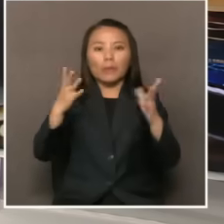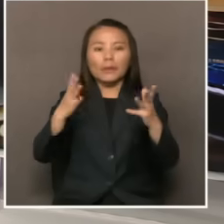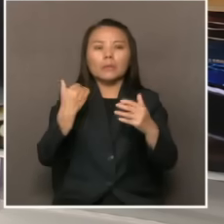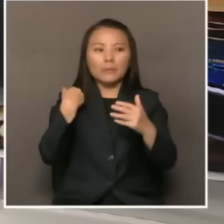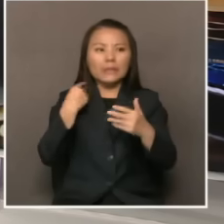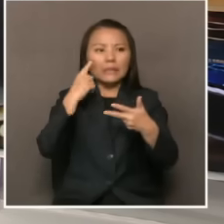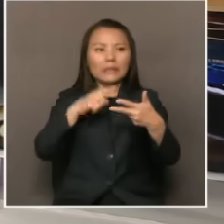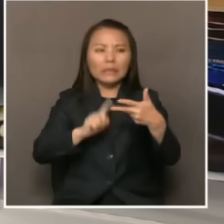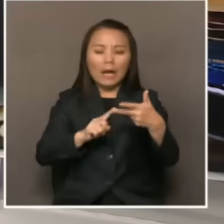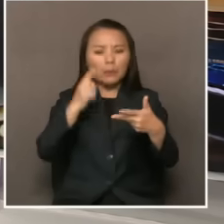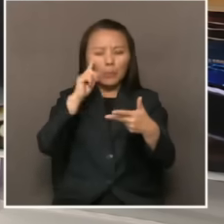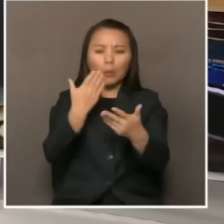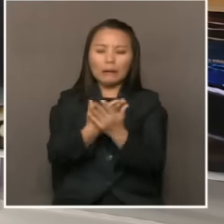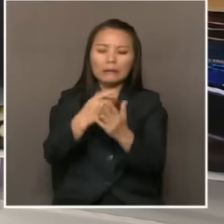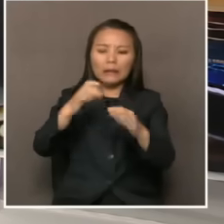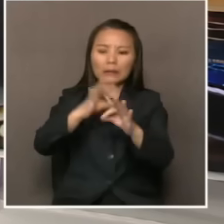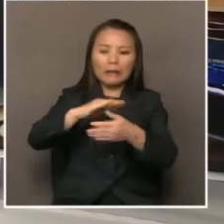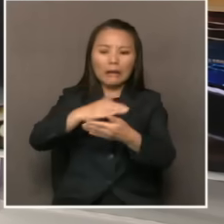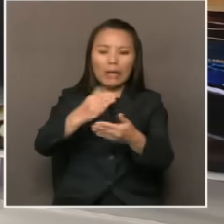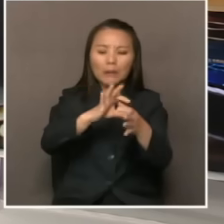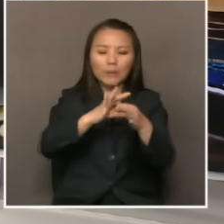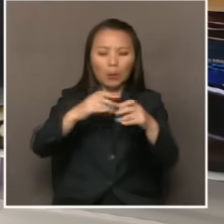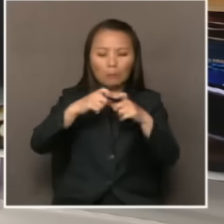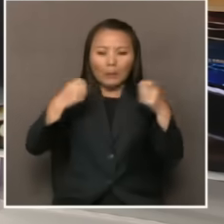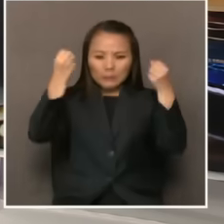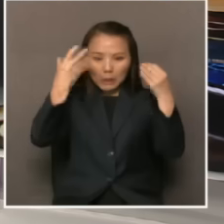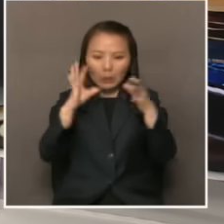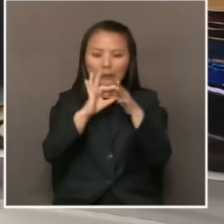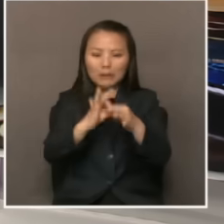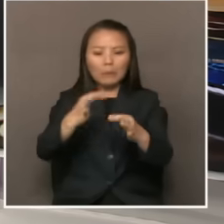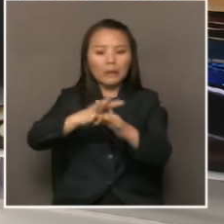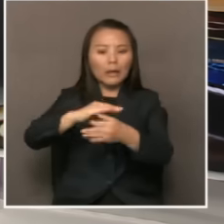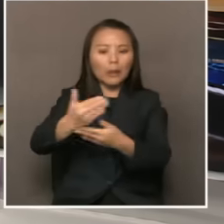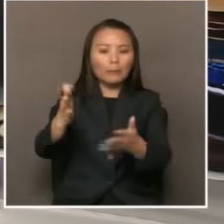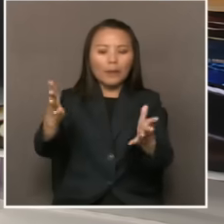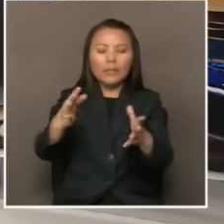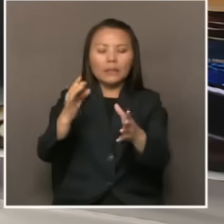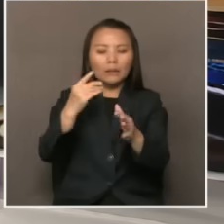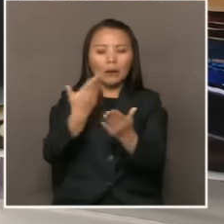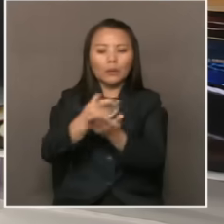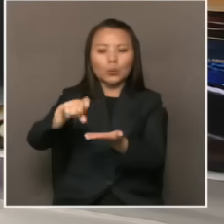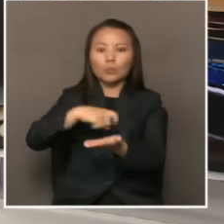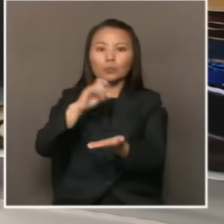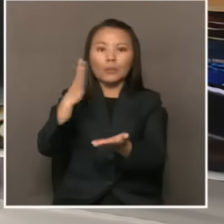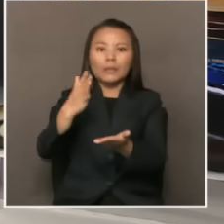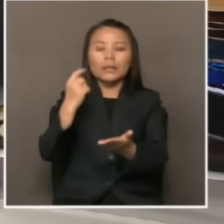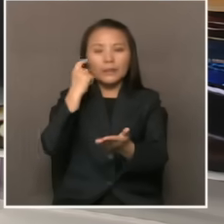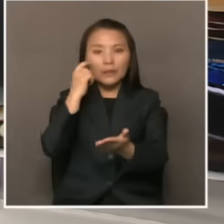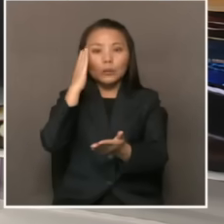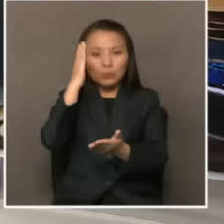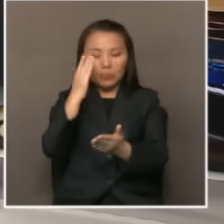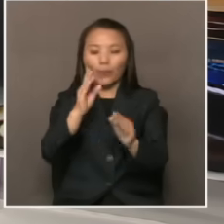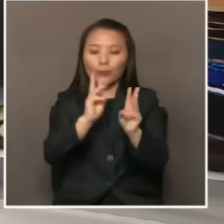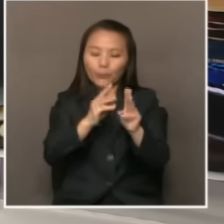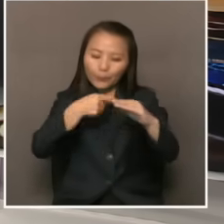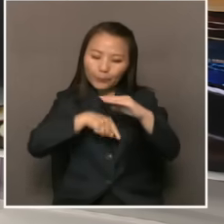ทางในการจ่ายเบี้ยก็คือไม่มีการผูกบัตรประชาชนกับบัญชีพร้อมเพก็เลยไม่มีช่องทางในการรับเงินนั่นเองก็สามารถไปทำข้อ